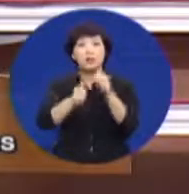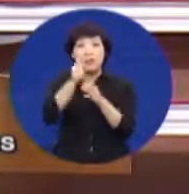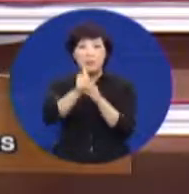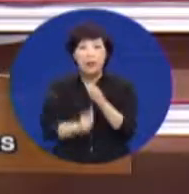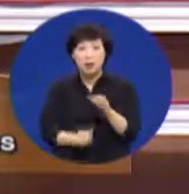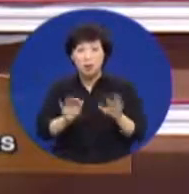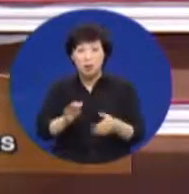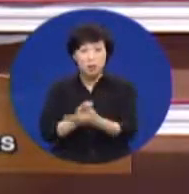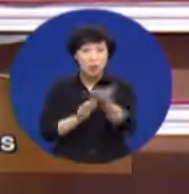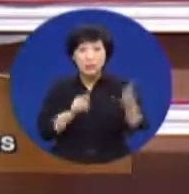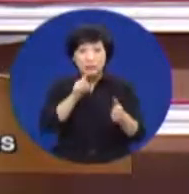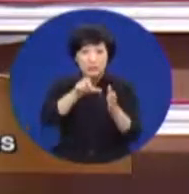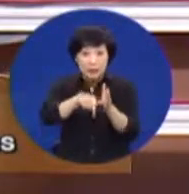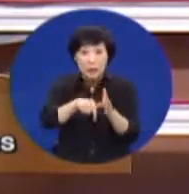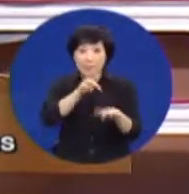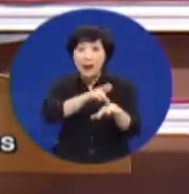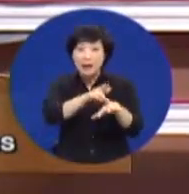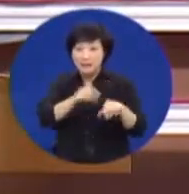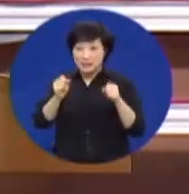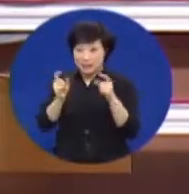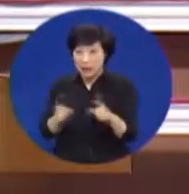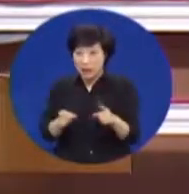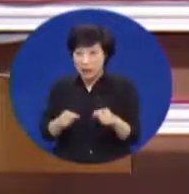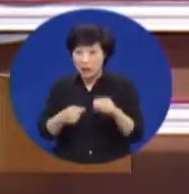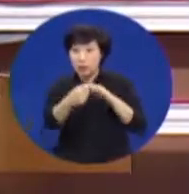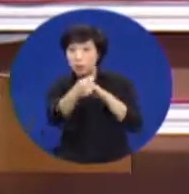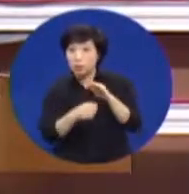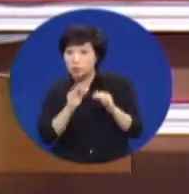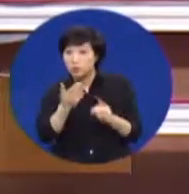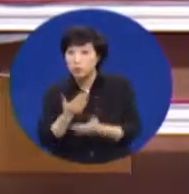바로 마귀는 그 순간 치고 들어와서